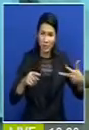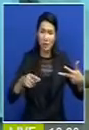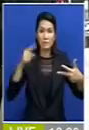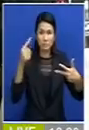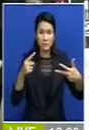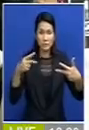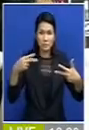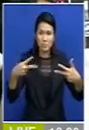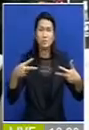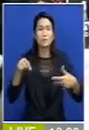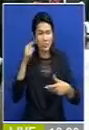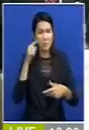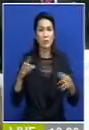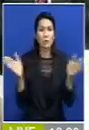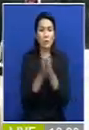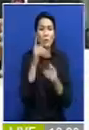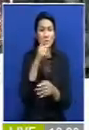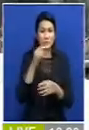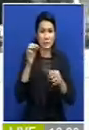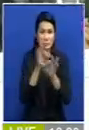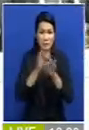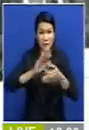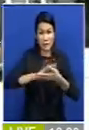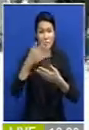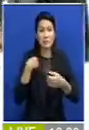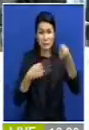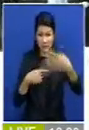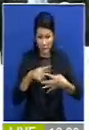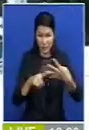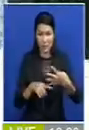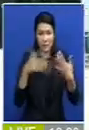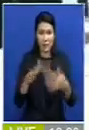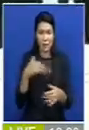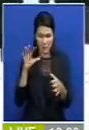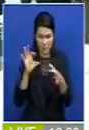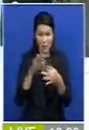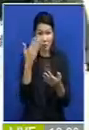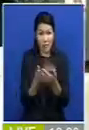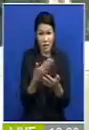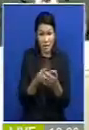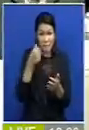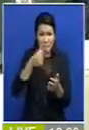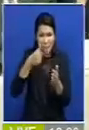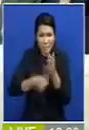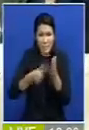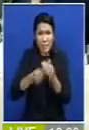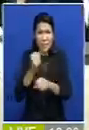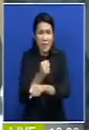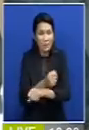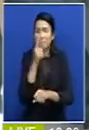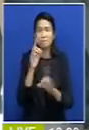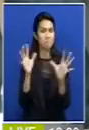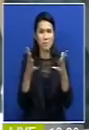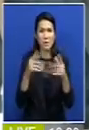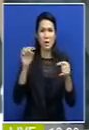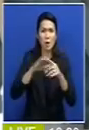ปรีดีดาวฉายครับประธานสมาคมธนาคารไทยก็บอกว่าเรื่องของการคิดค่าธรรมเนียมพร้อมเพย์เนี่ยนะฮะจะไม่มีการแยกรายการเป็นแบบข้ามเขต